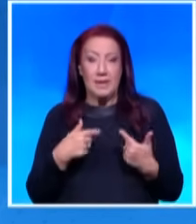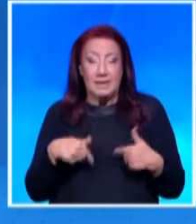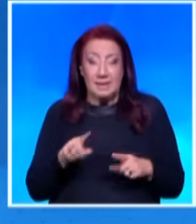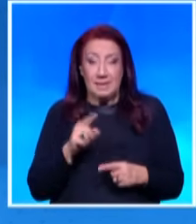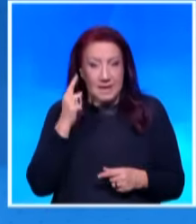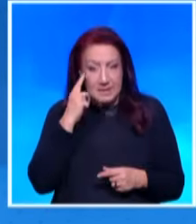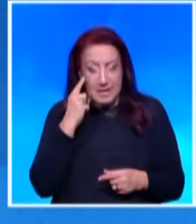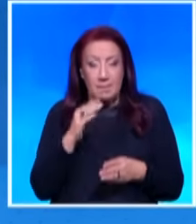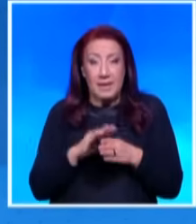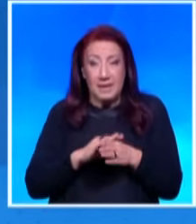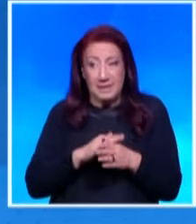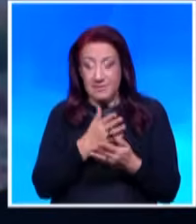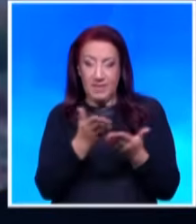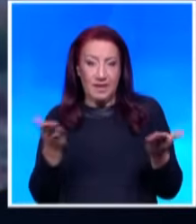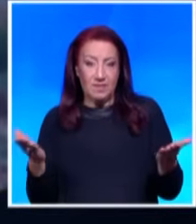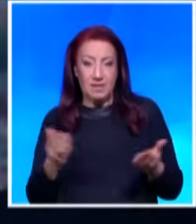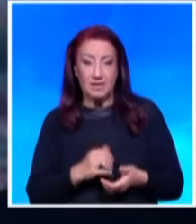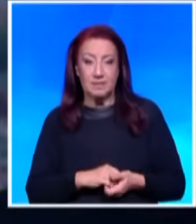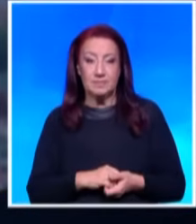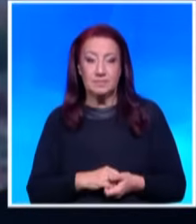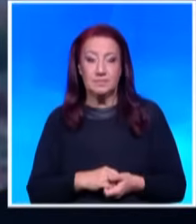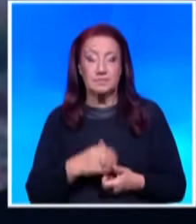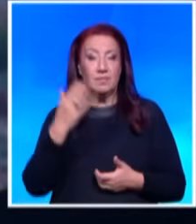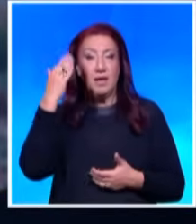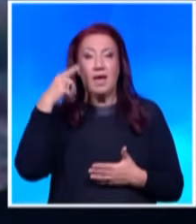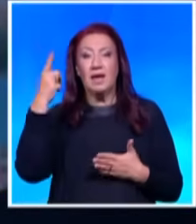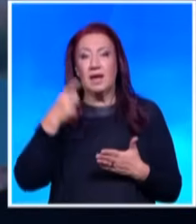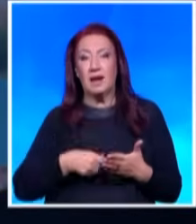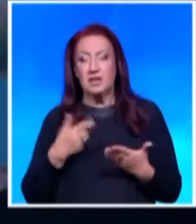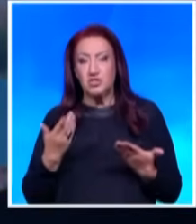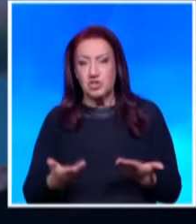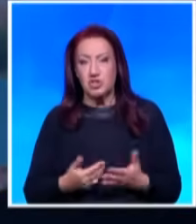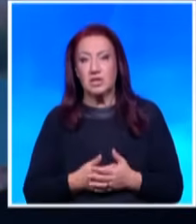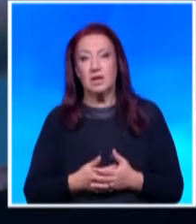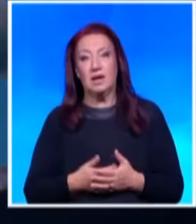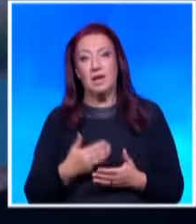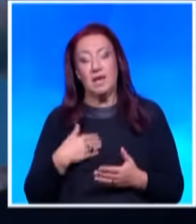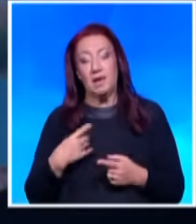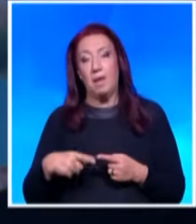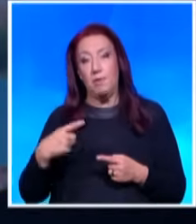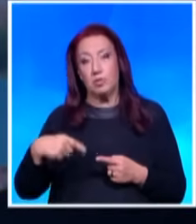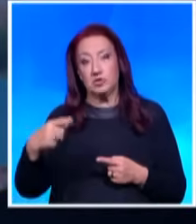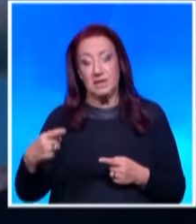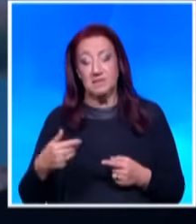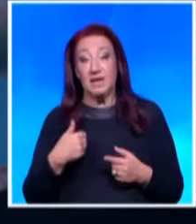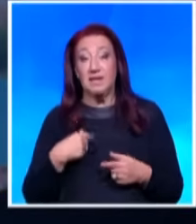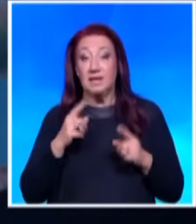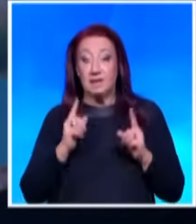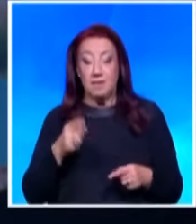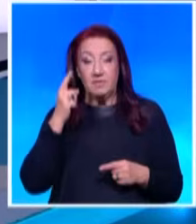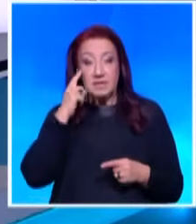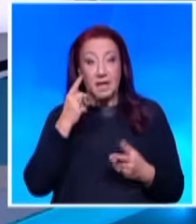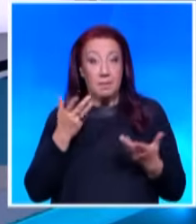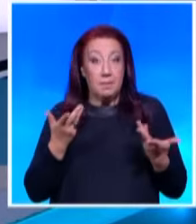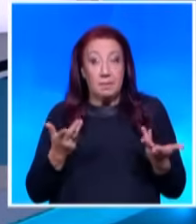се за причиненото неудобство. Грешката, която беше допусната, е с последици и ние държим да знаем защо се е стигнал до